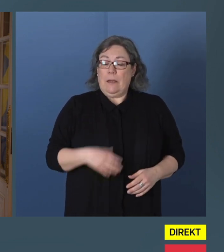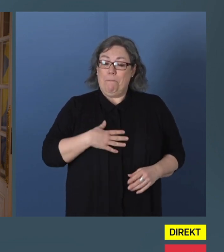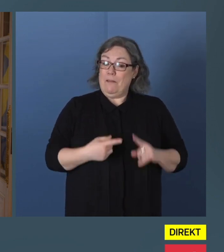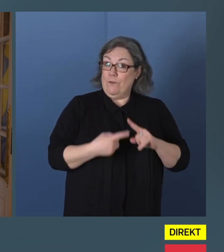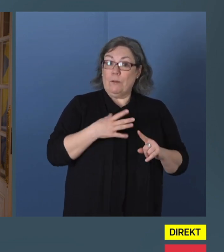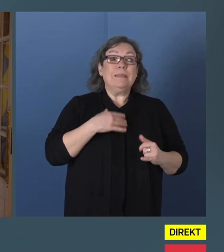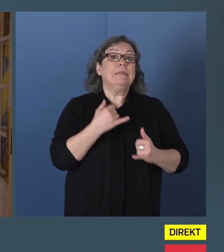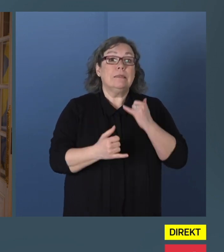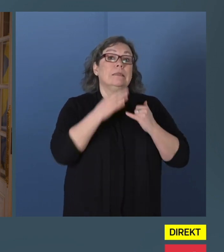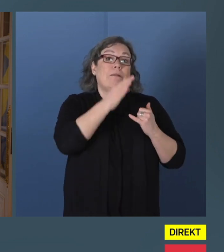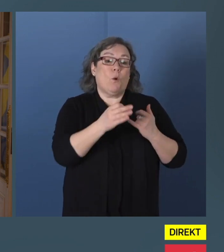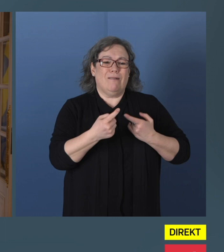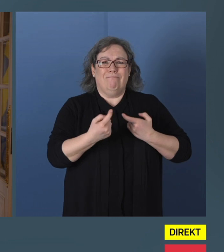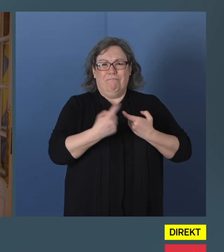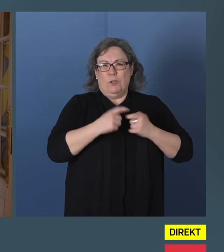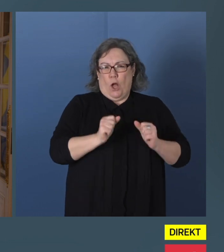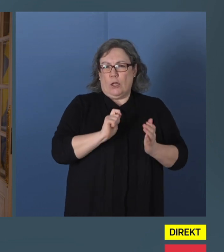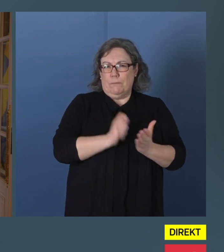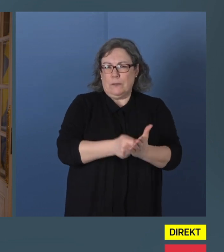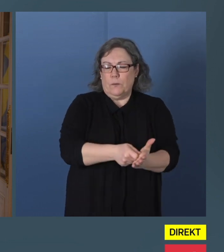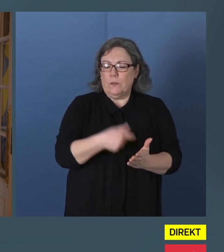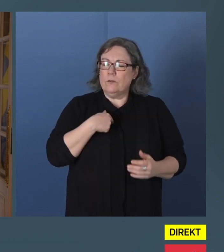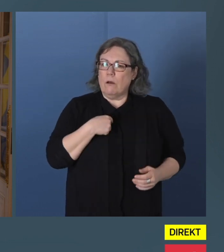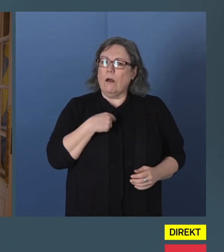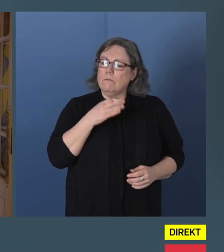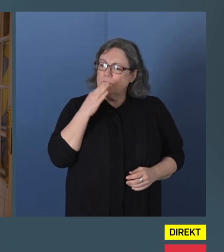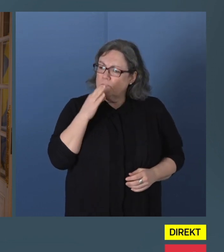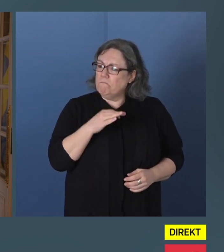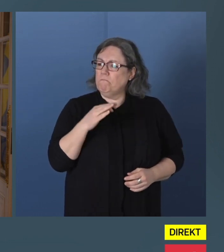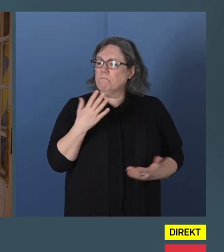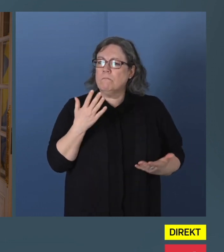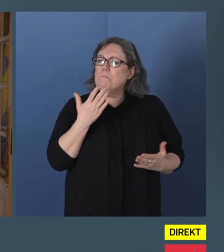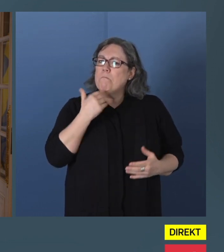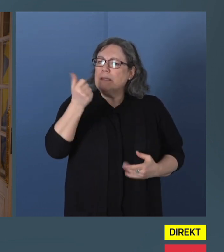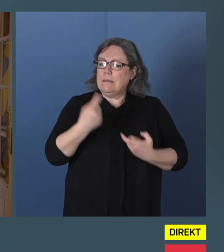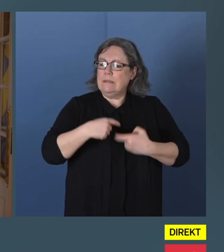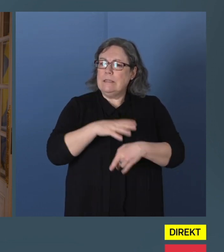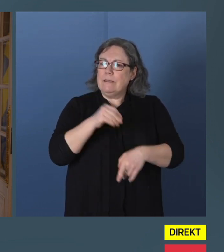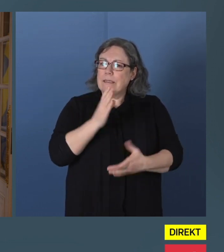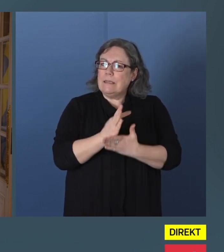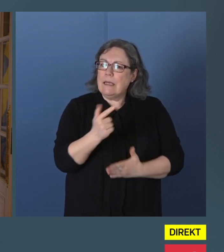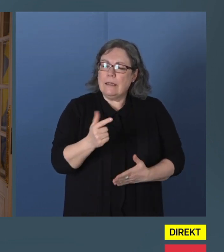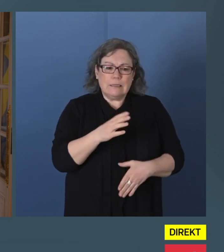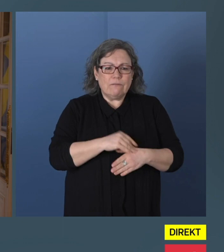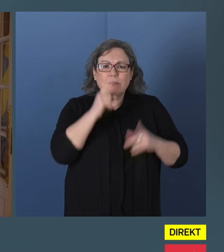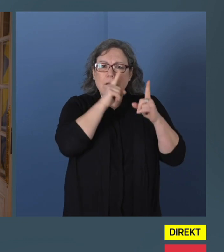här beslut: vad är bäst för Sveriges säkerhet, för svenska